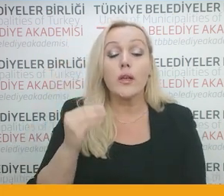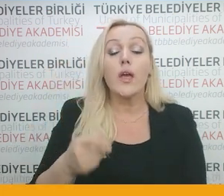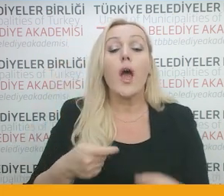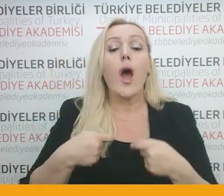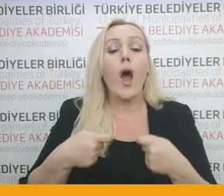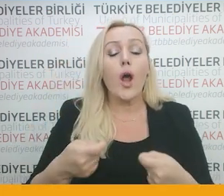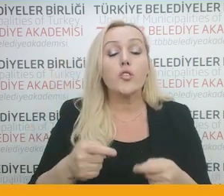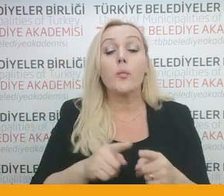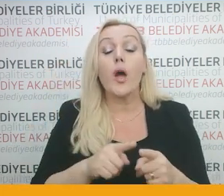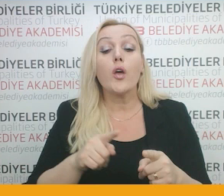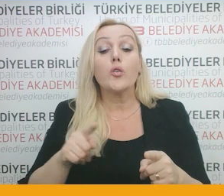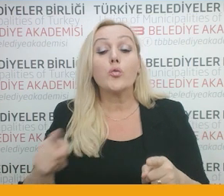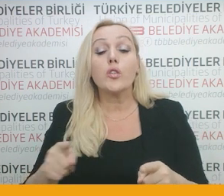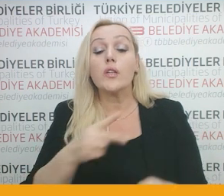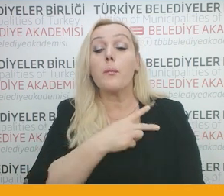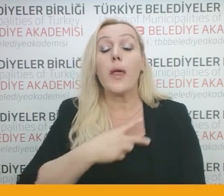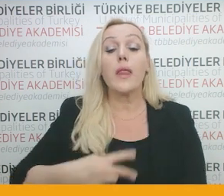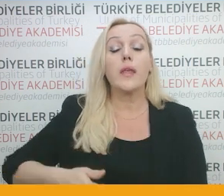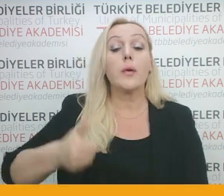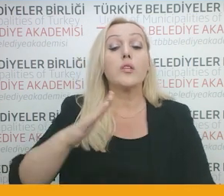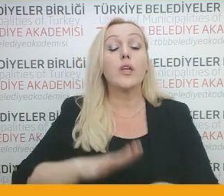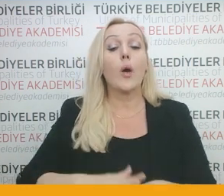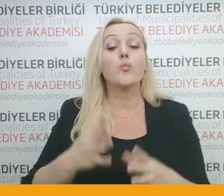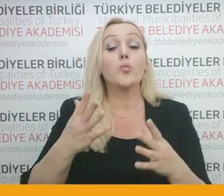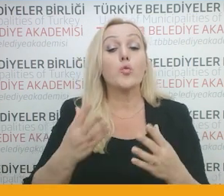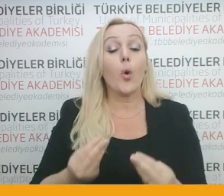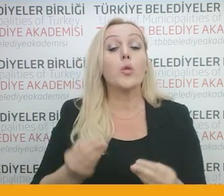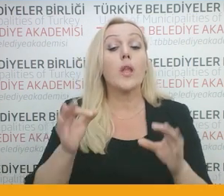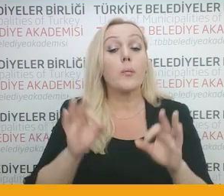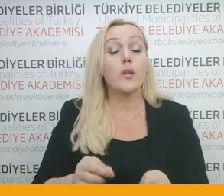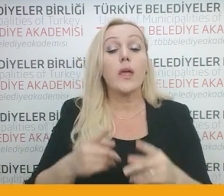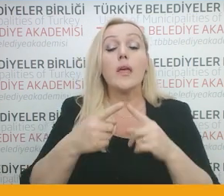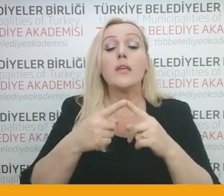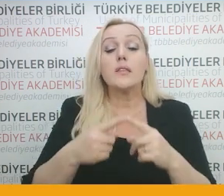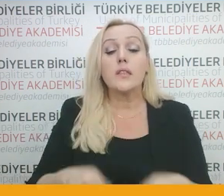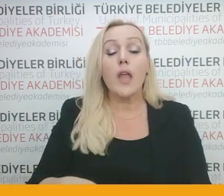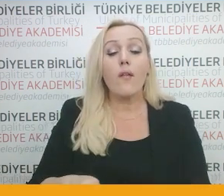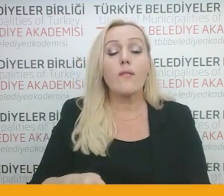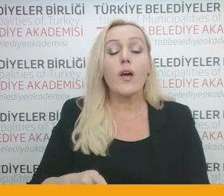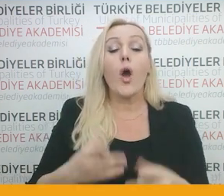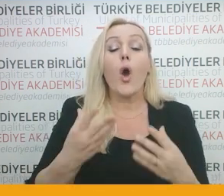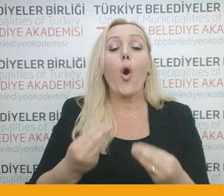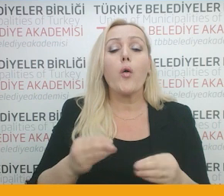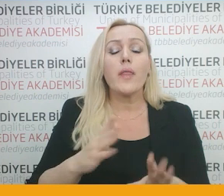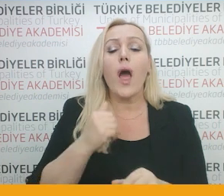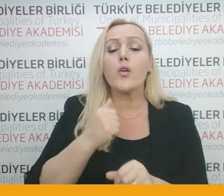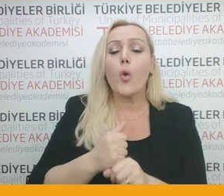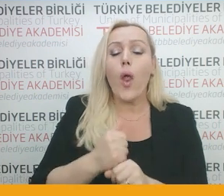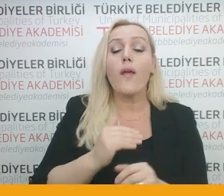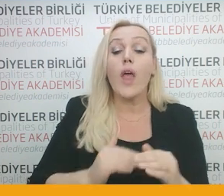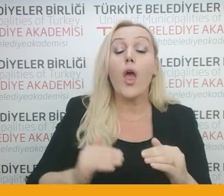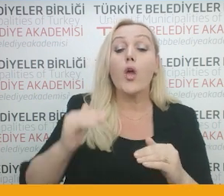Harcama sürecinde belediye başkanının yaptığı bir işlem bile başlanmıştır. Sınav şartını sağlamadan görevde yükselme süresiyle yapılan asaleten